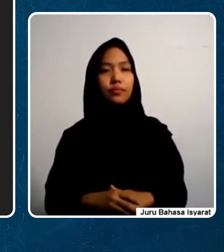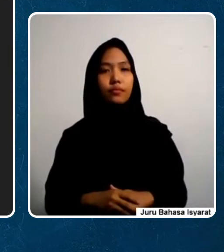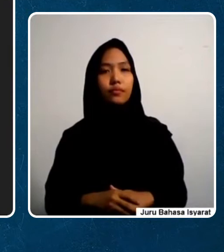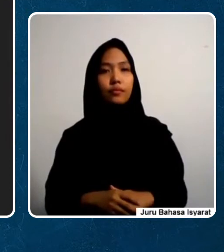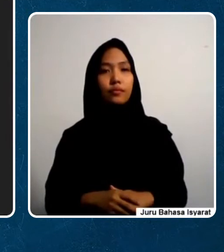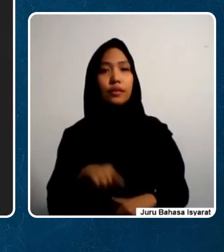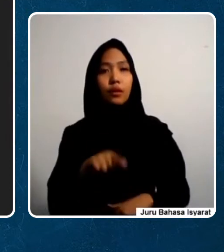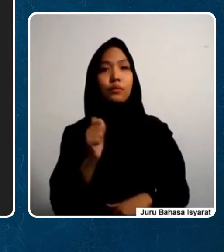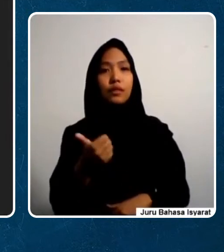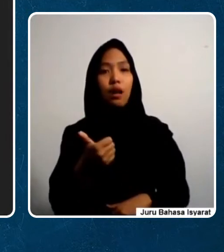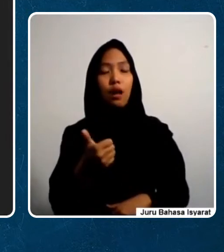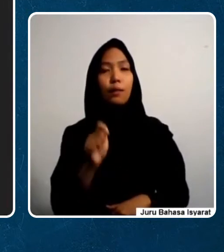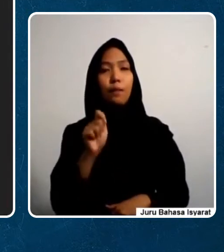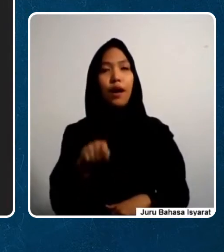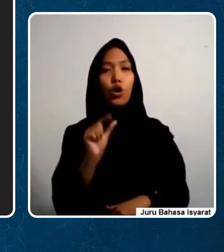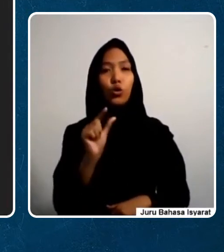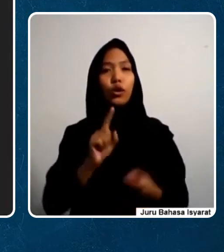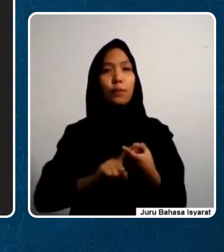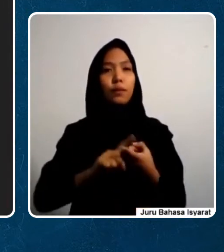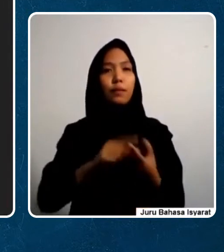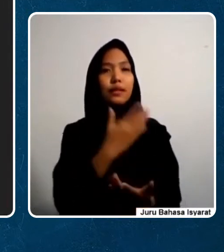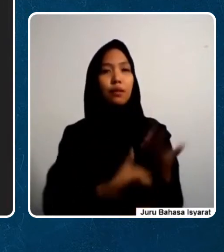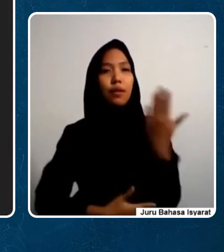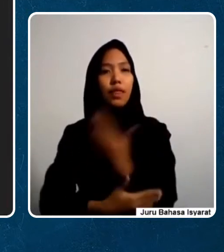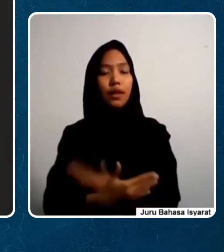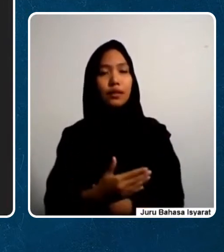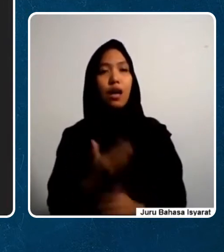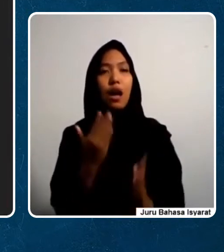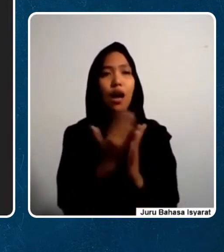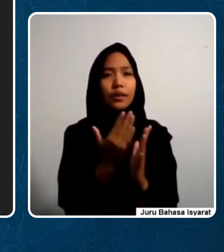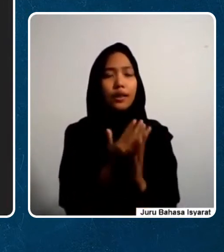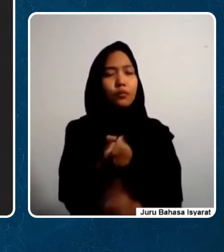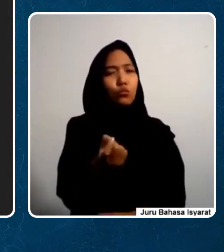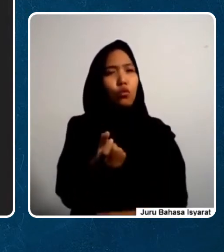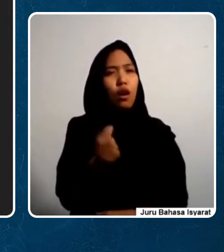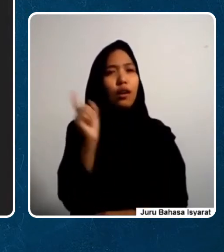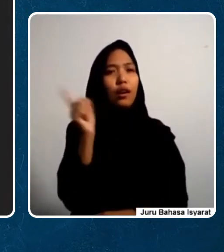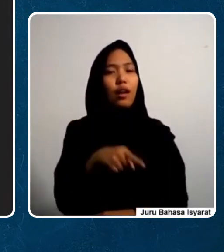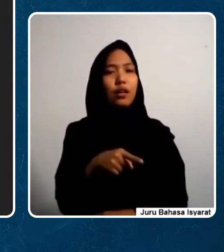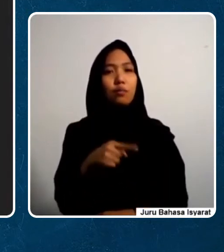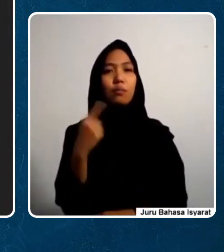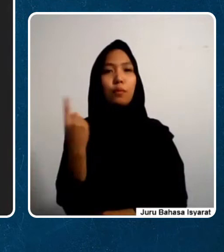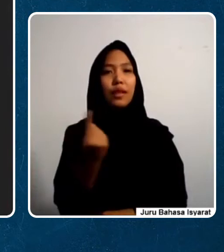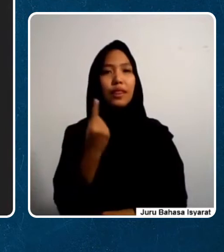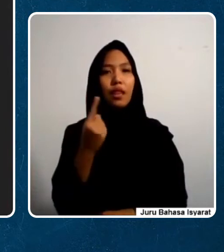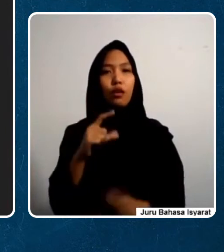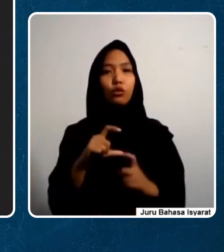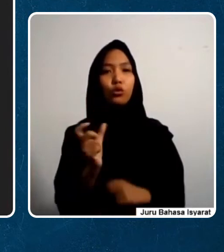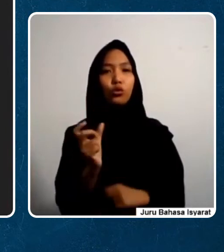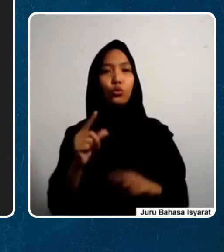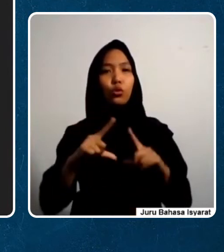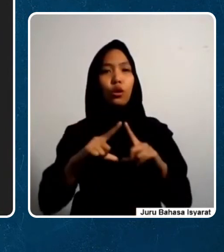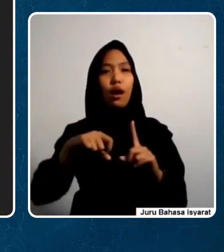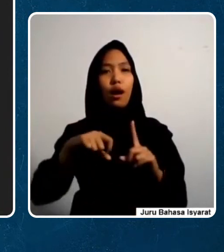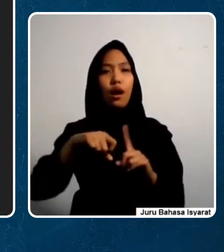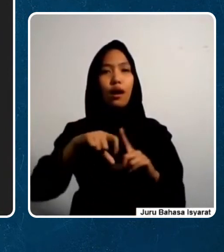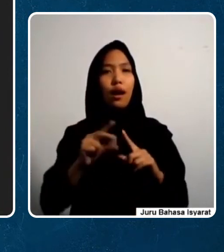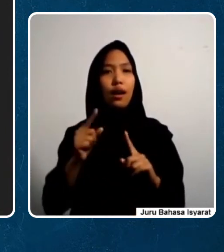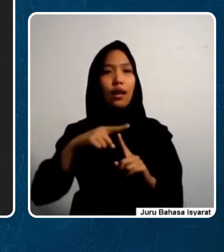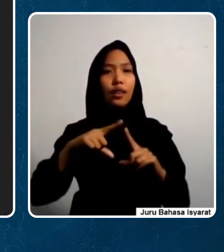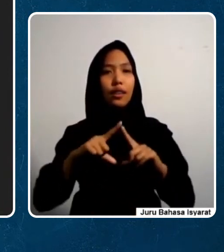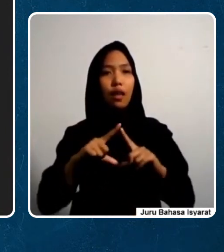kita untuk mencoba bis itu gimana, apakah aksesnya udah bisa